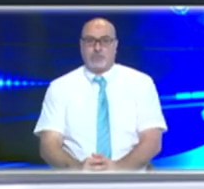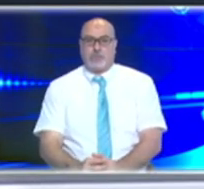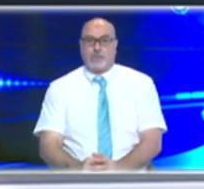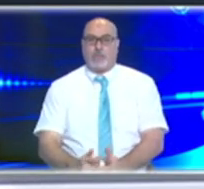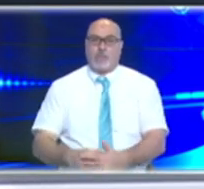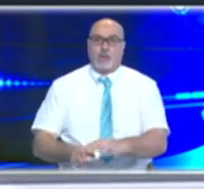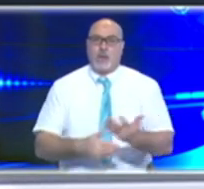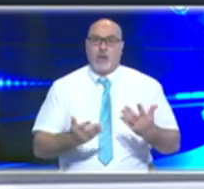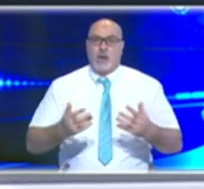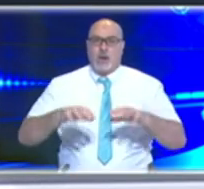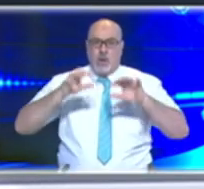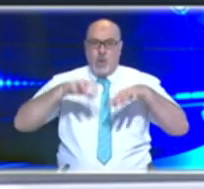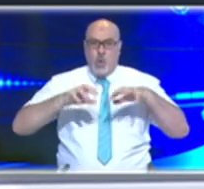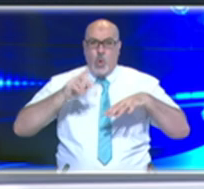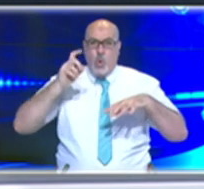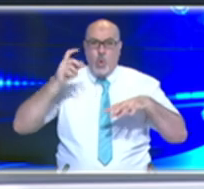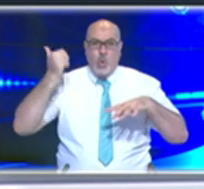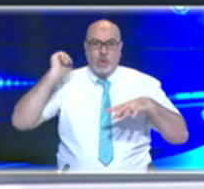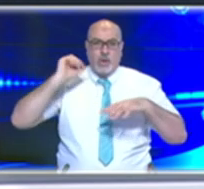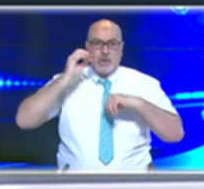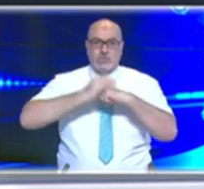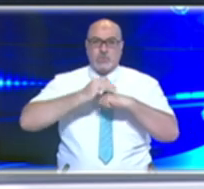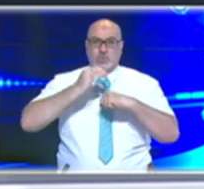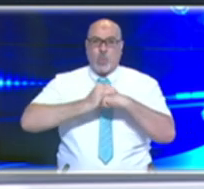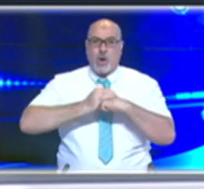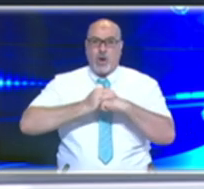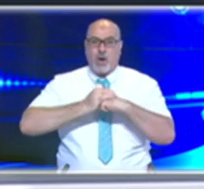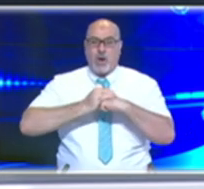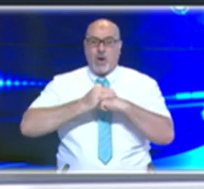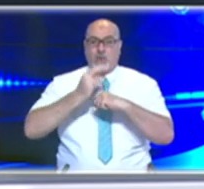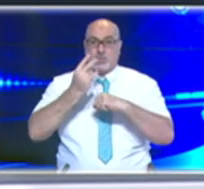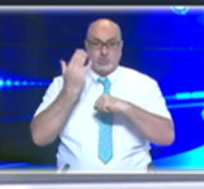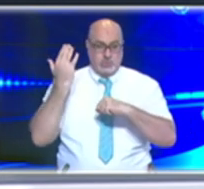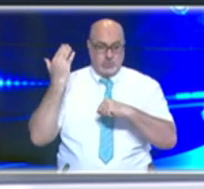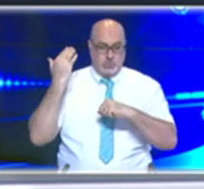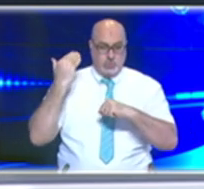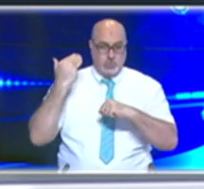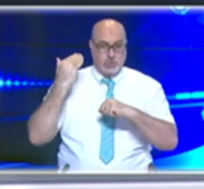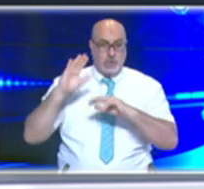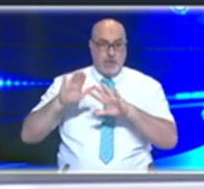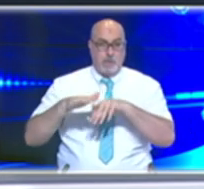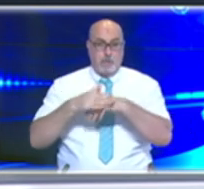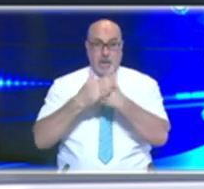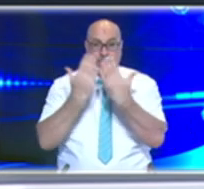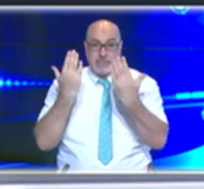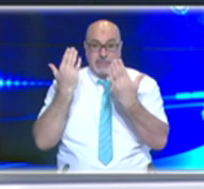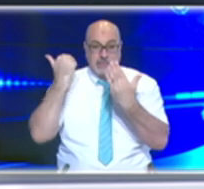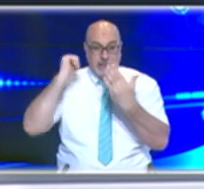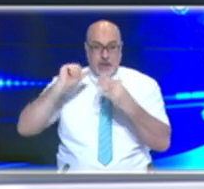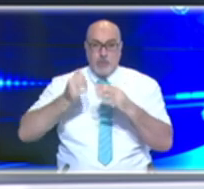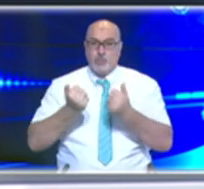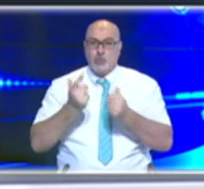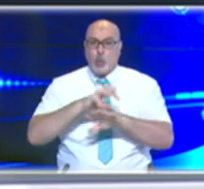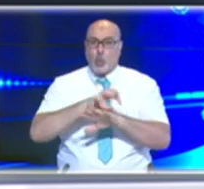تسببت الأمطار الغزيرة التي تهطلت منذ ليلة أمس الأول وتوصلت إلى غاية صبيحة أمس في العديد